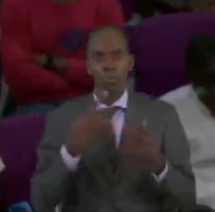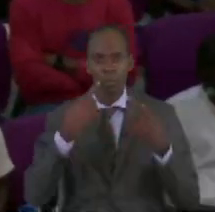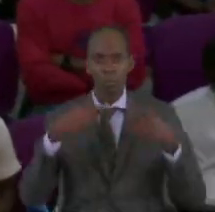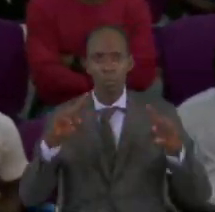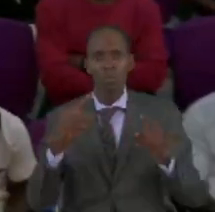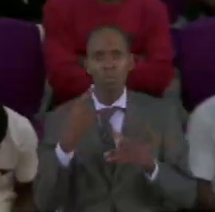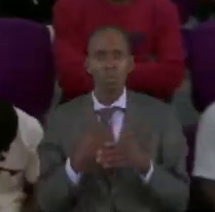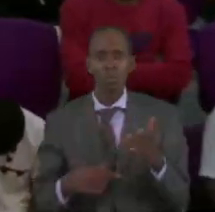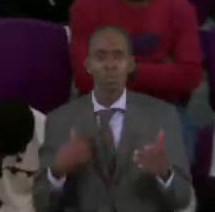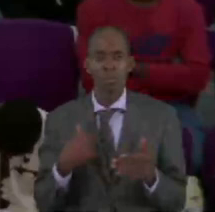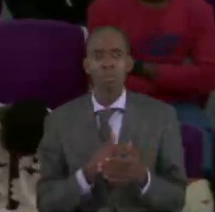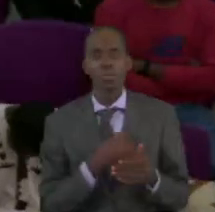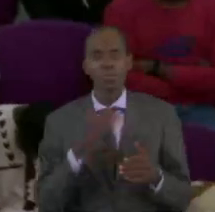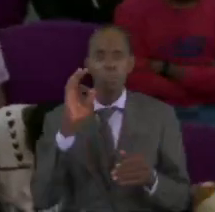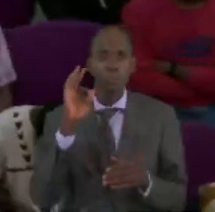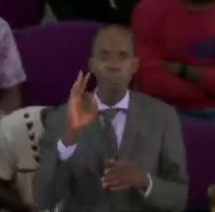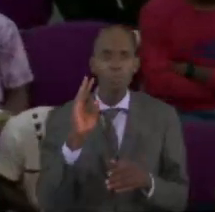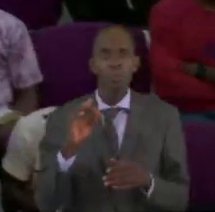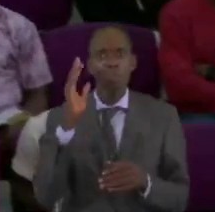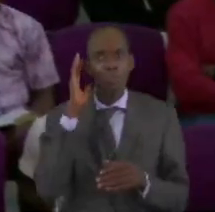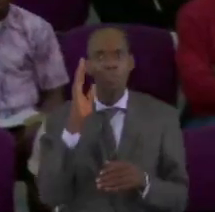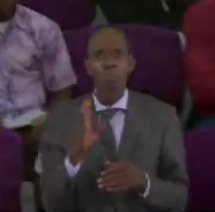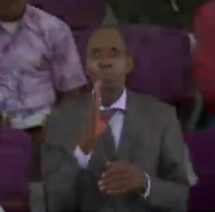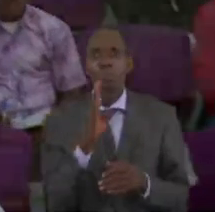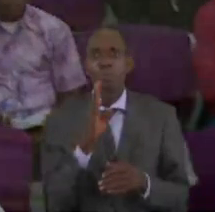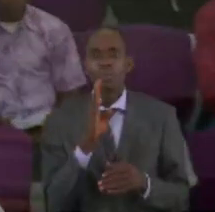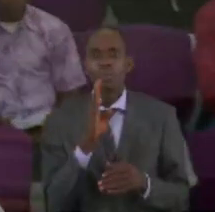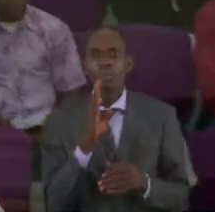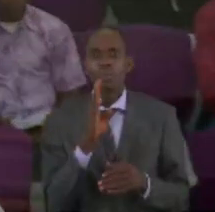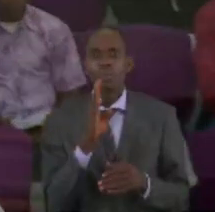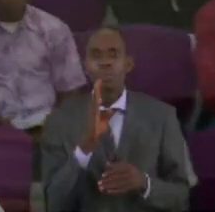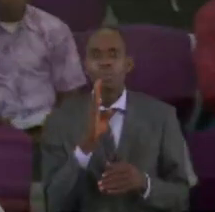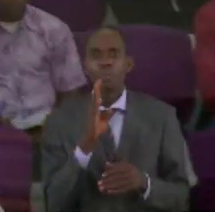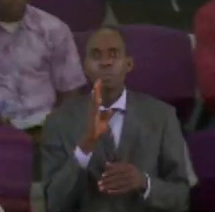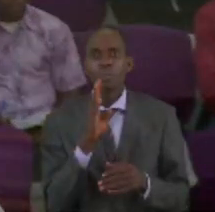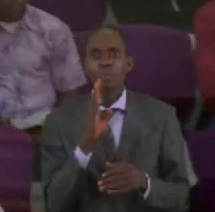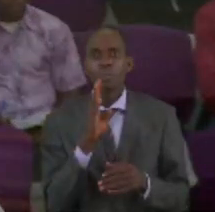Dieu, ce que nous déclarons, ce que nous prêchons, proclamons,